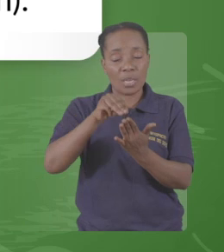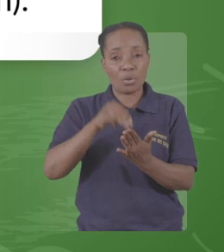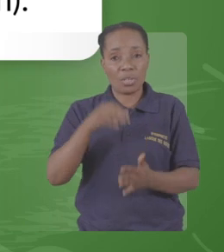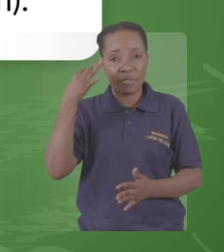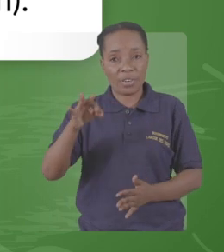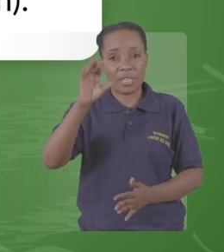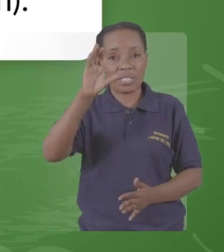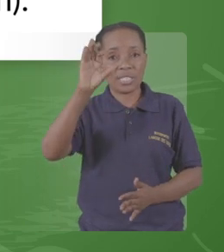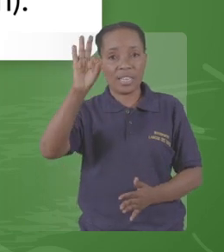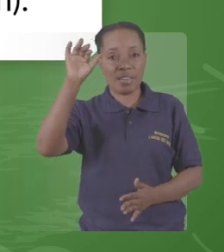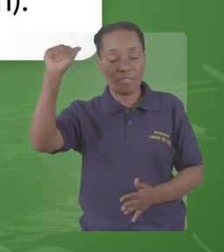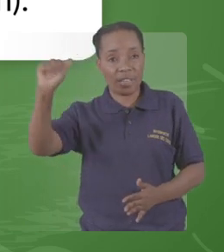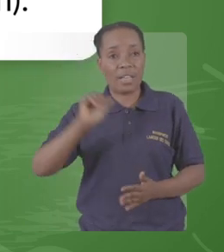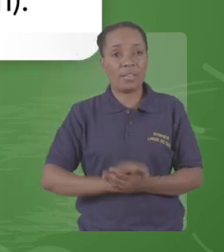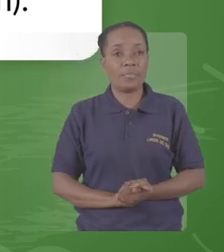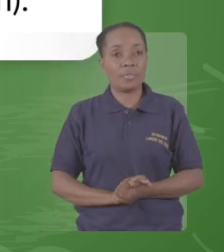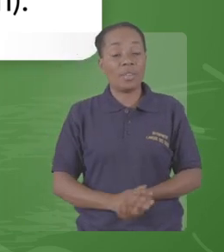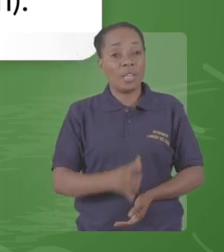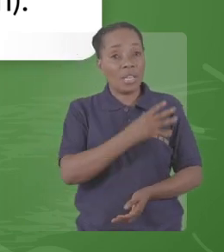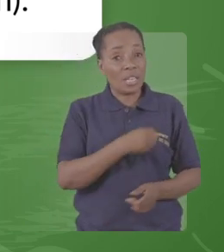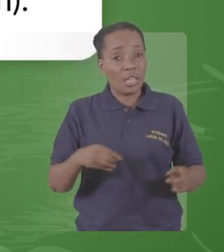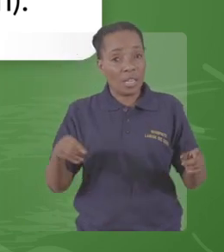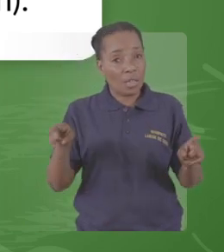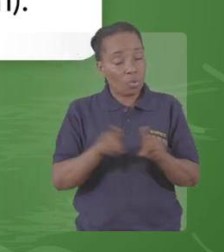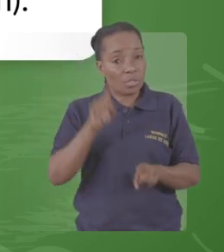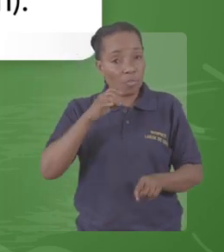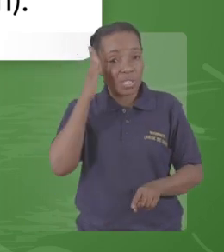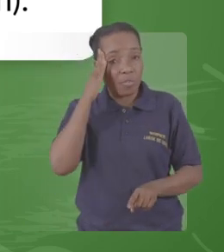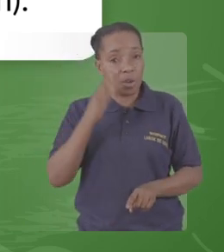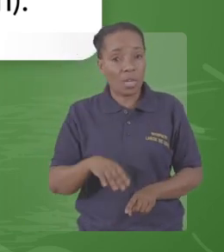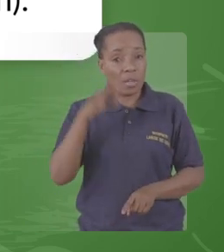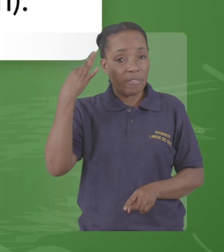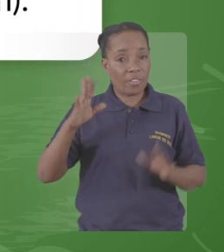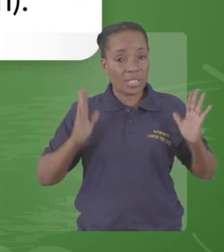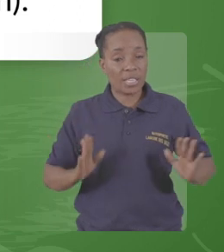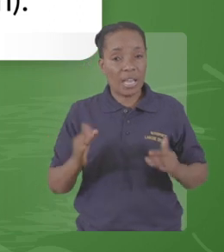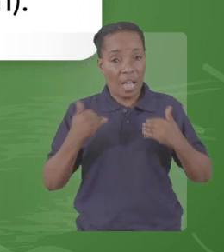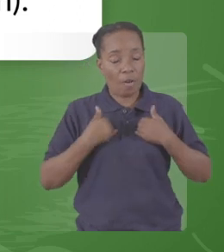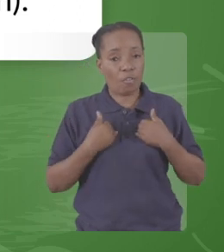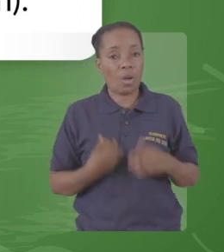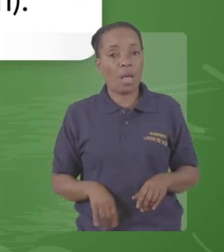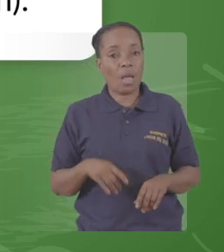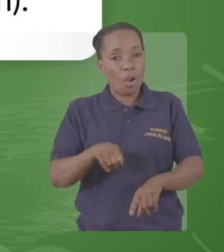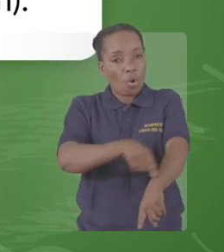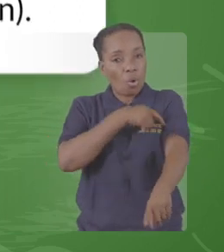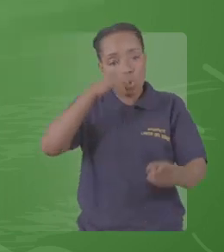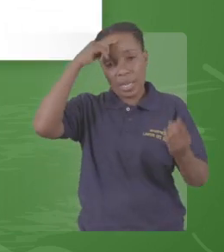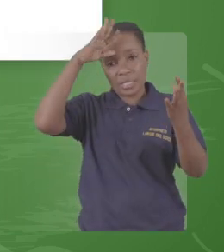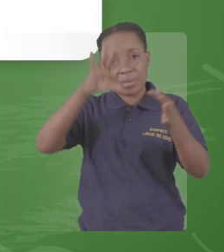caractérisée par une longue espérance de vie, environ 83 ans en moyenne.